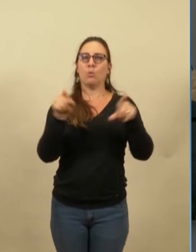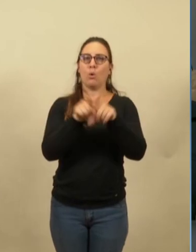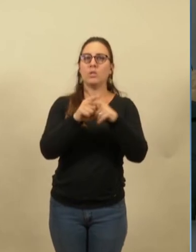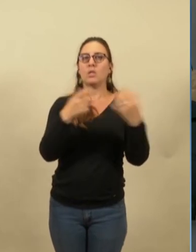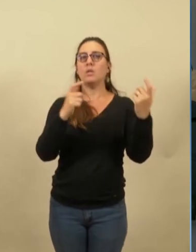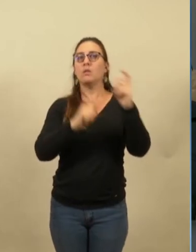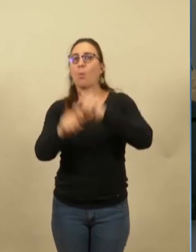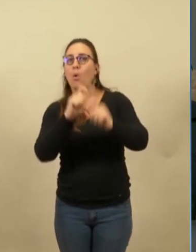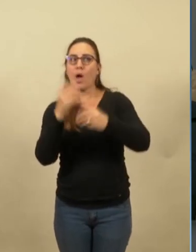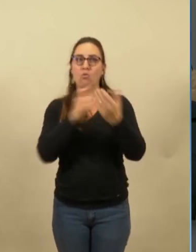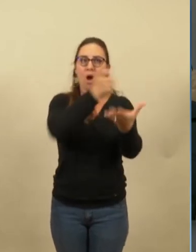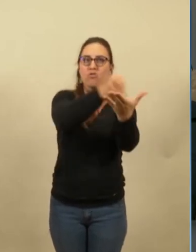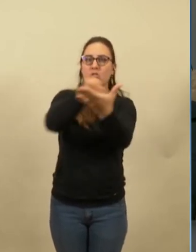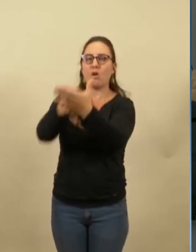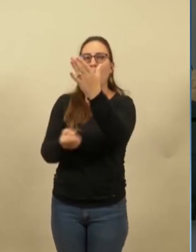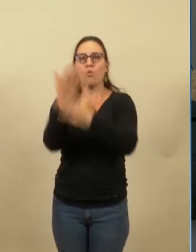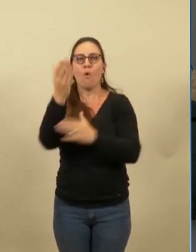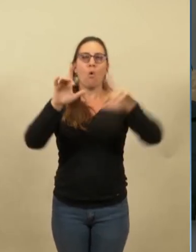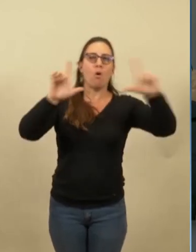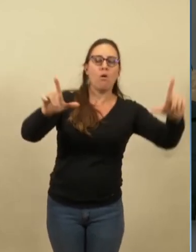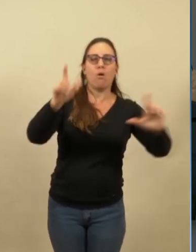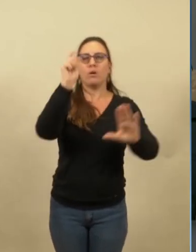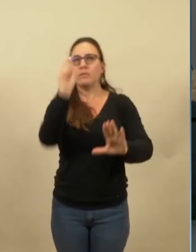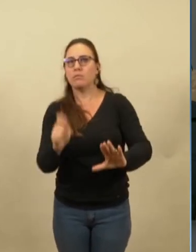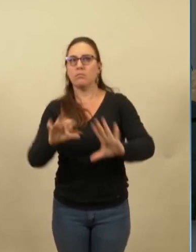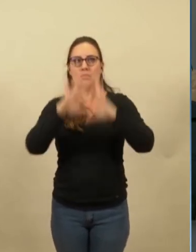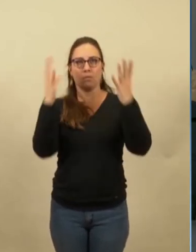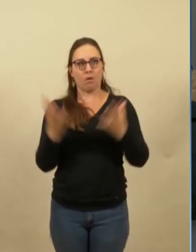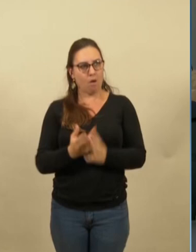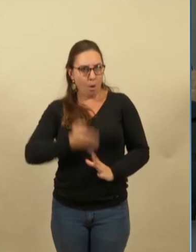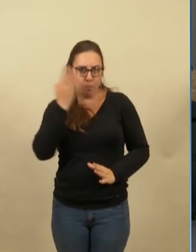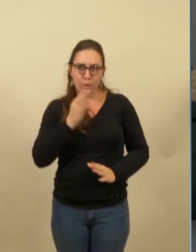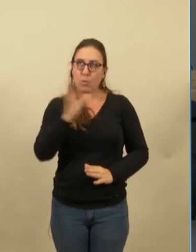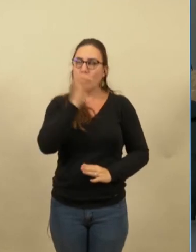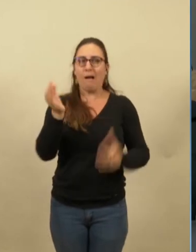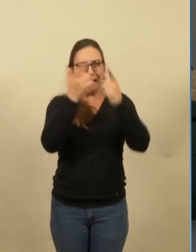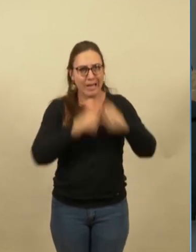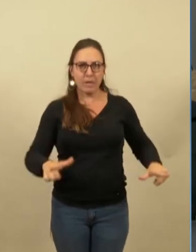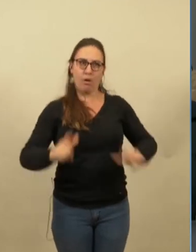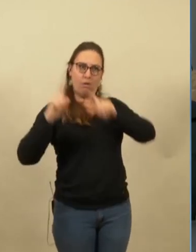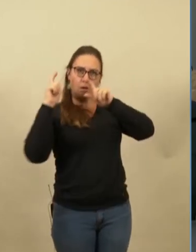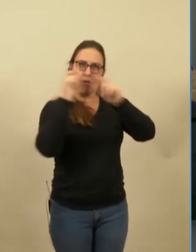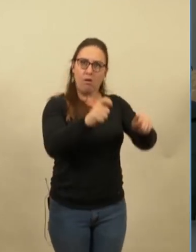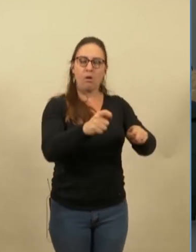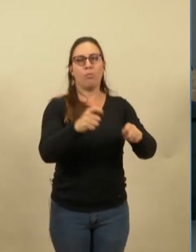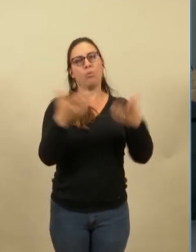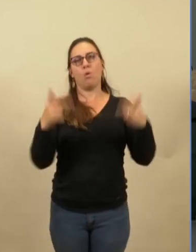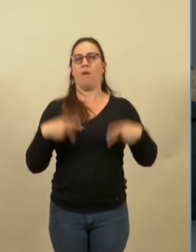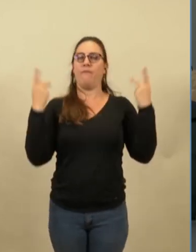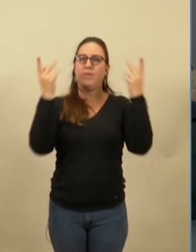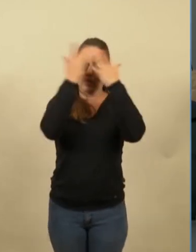l'acquisition des œuvres donc il faut absolument que vous rendiez leur liberté à ces opérateurs de la vie culturelle